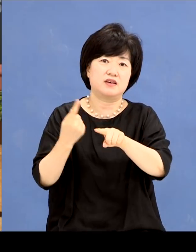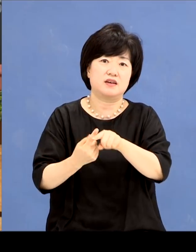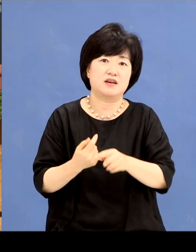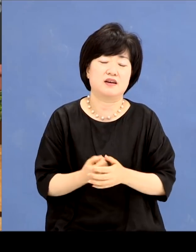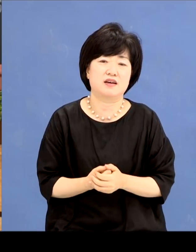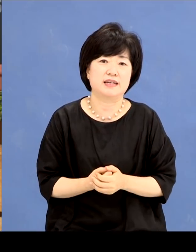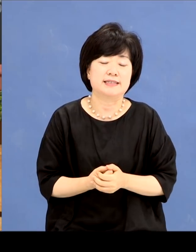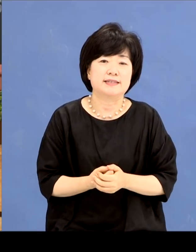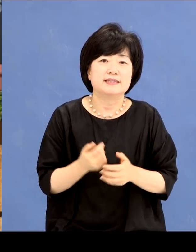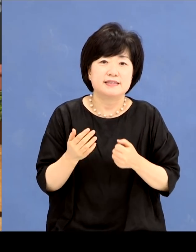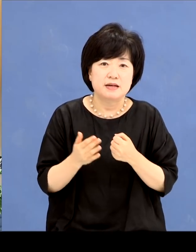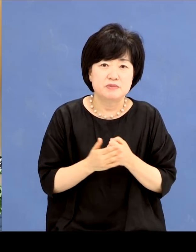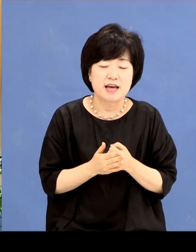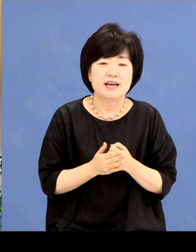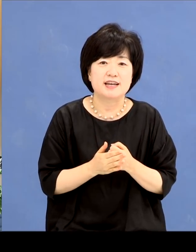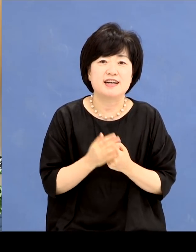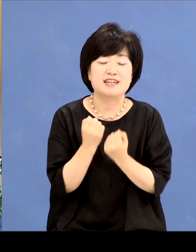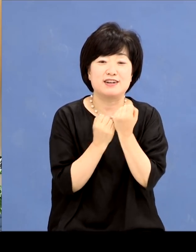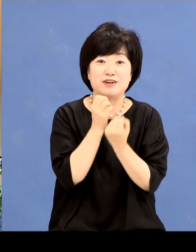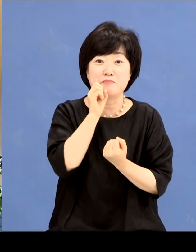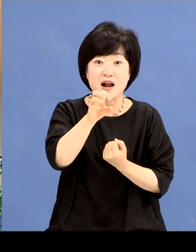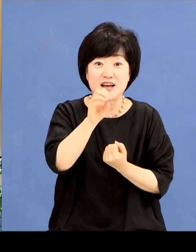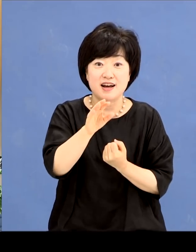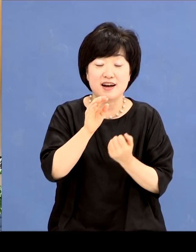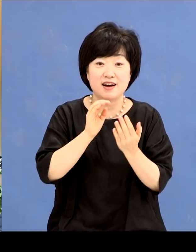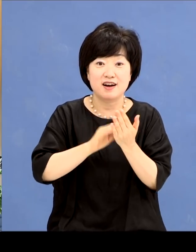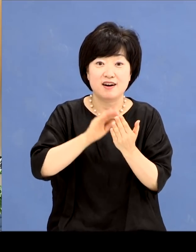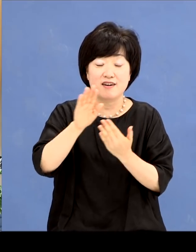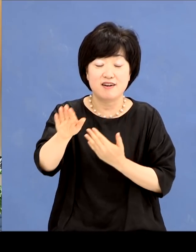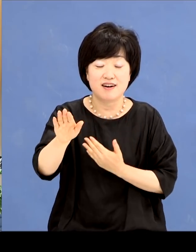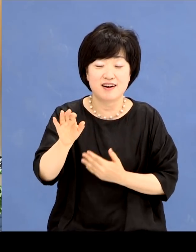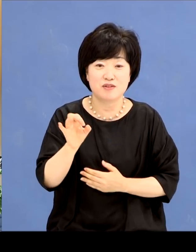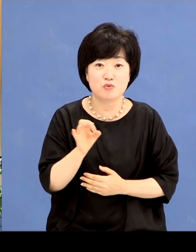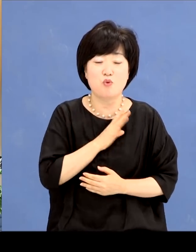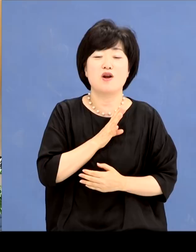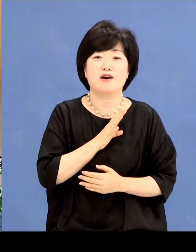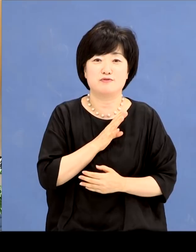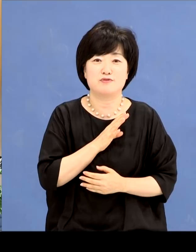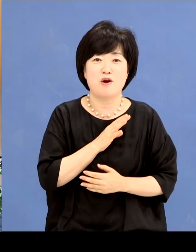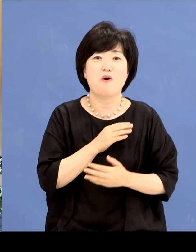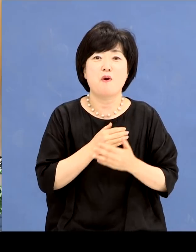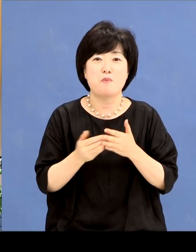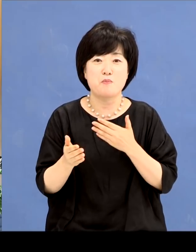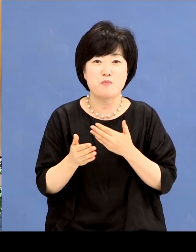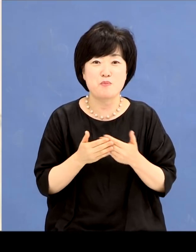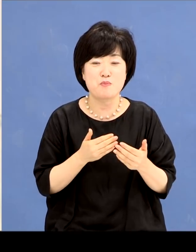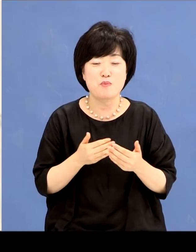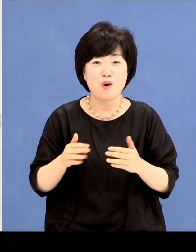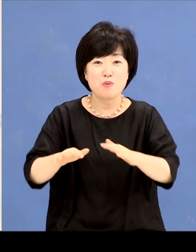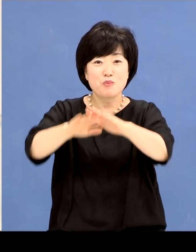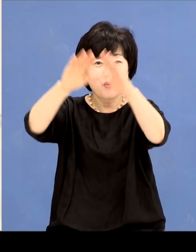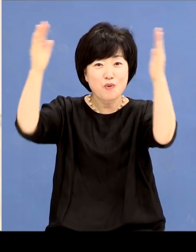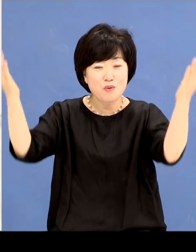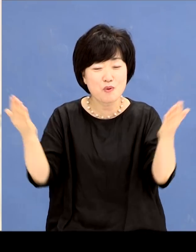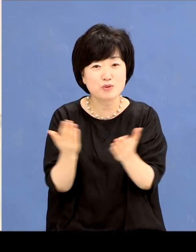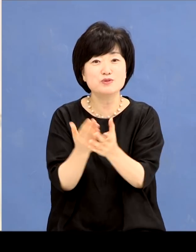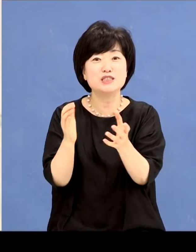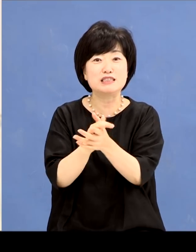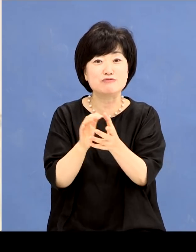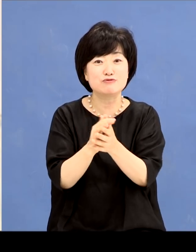아. 네, 그러면서 MT에 그런 얘기를 했는데 그때 이후로 정말 놀라운 경험들을 해요.